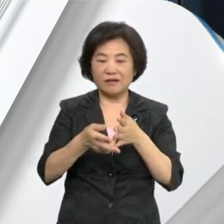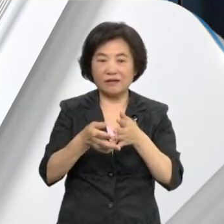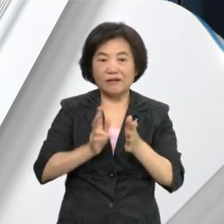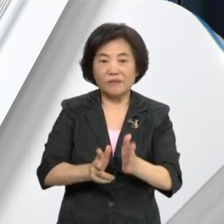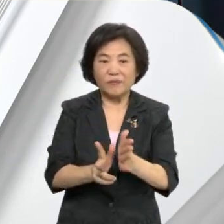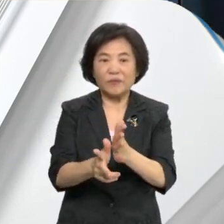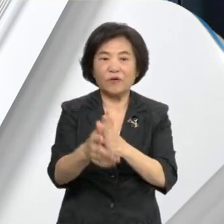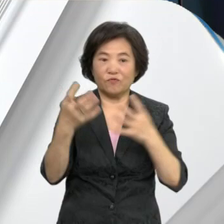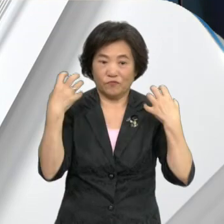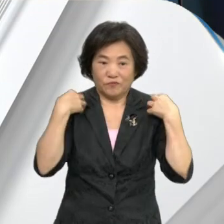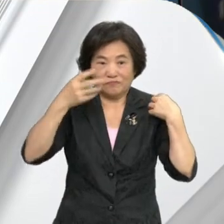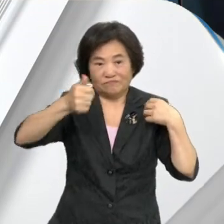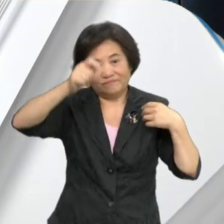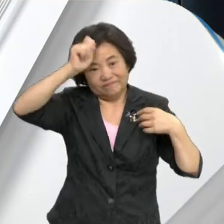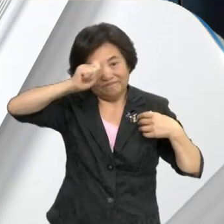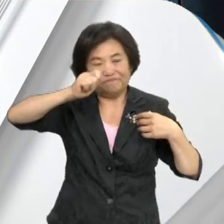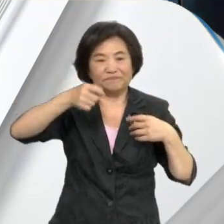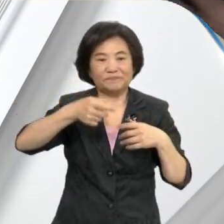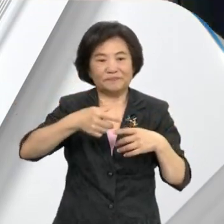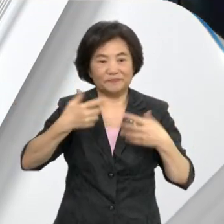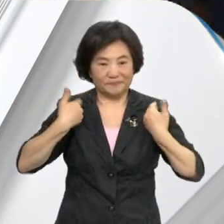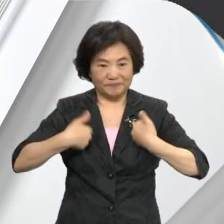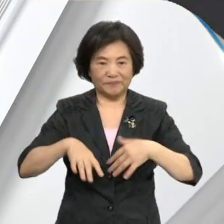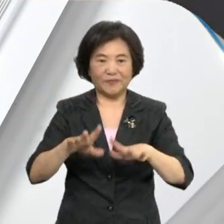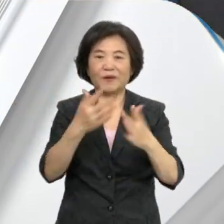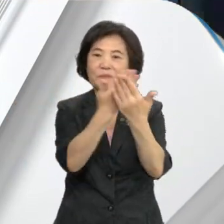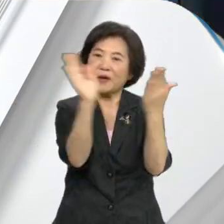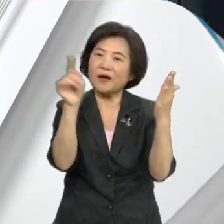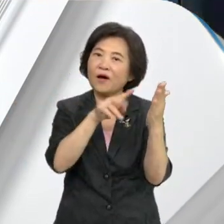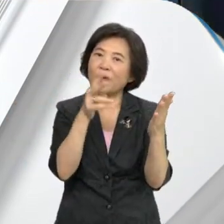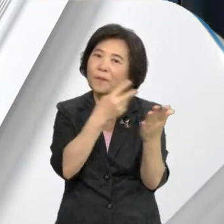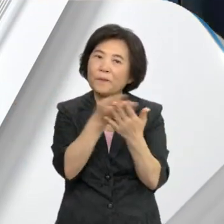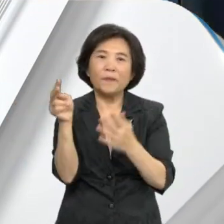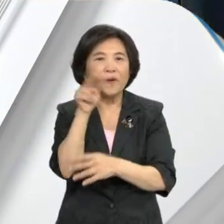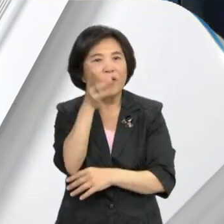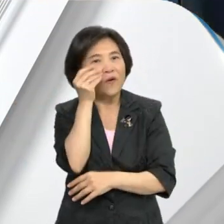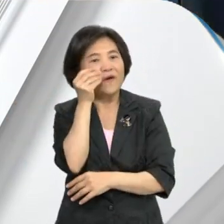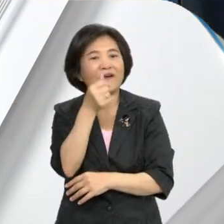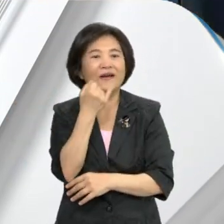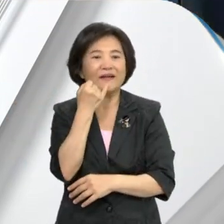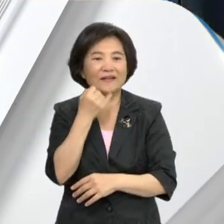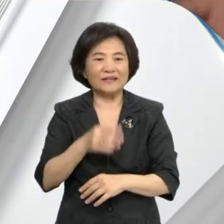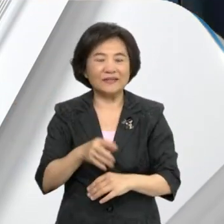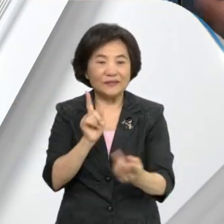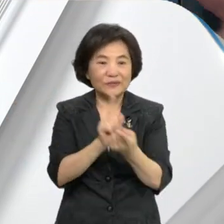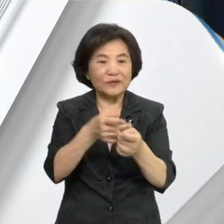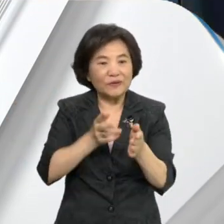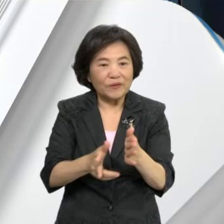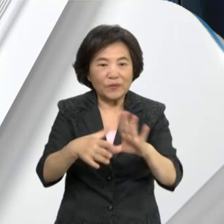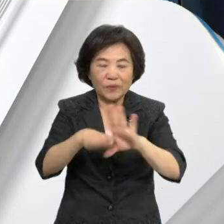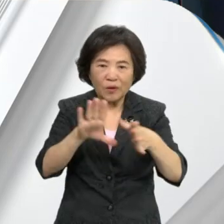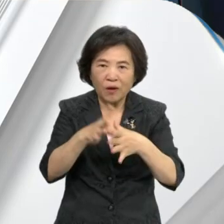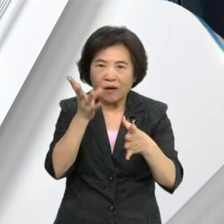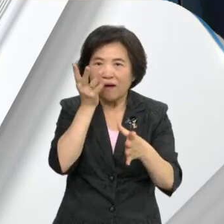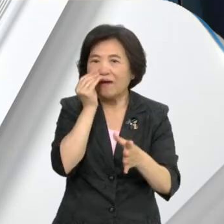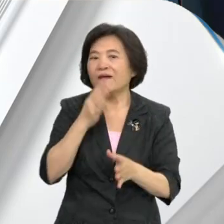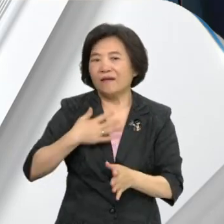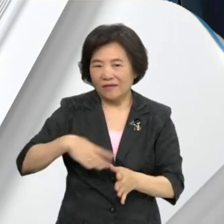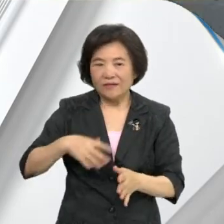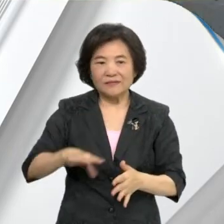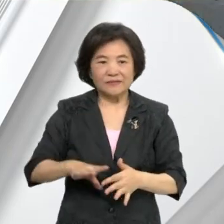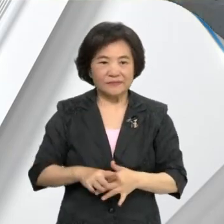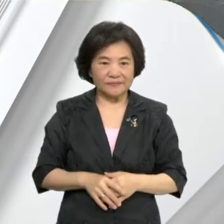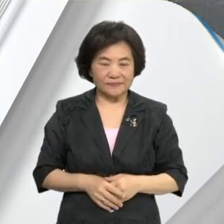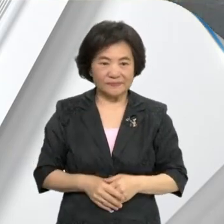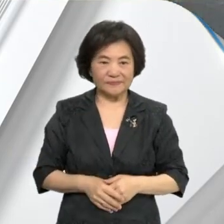查中的每个支付来，同时陈列的提啊，分大概你了解一下，增加对也要铁路文化一个哦认